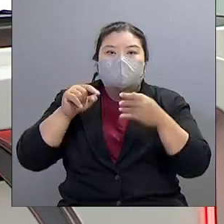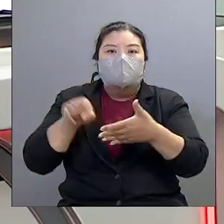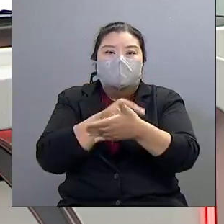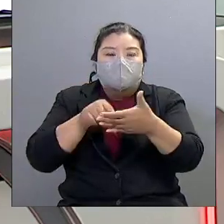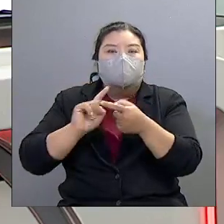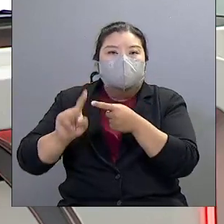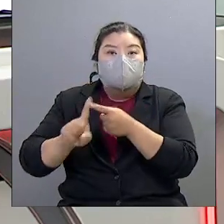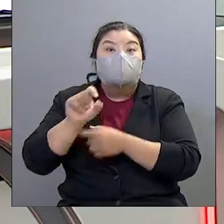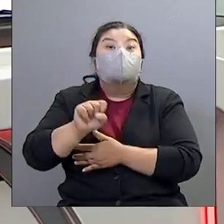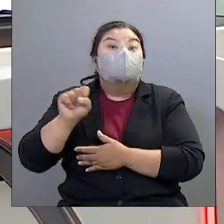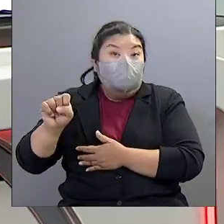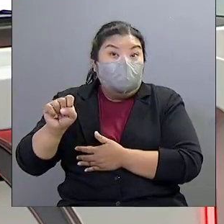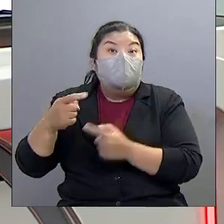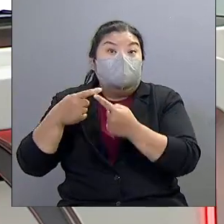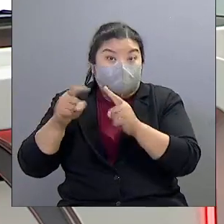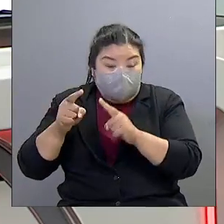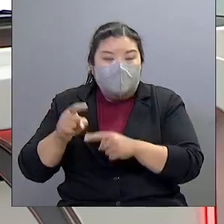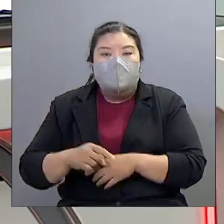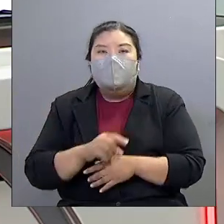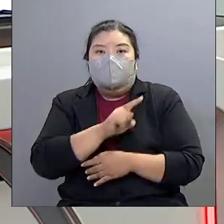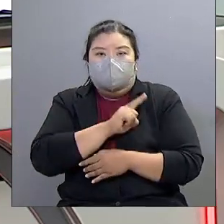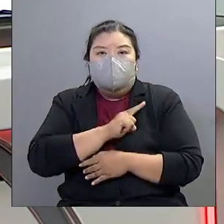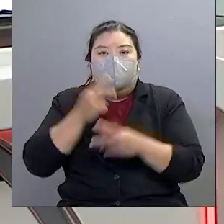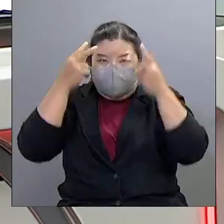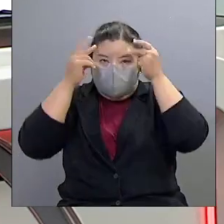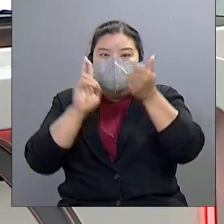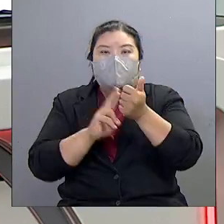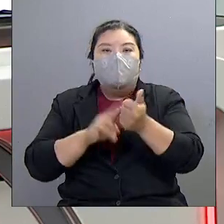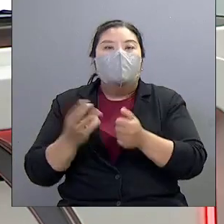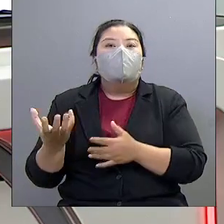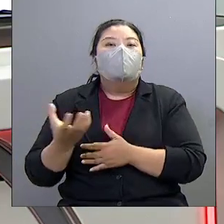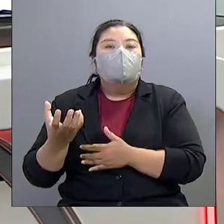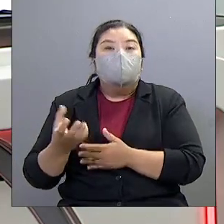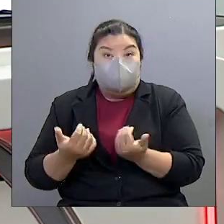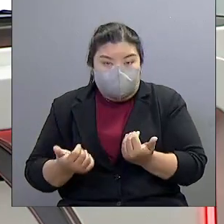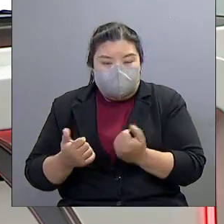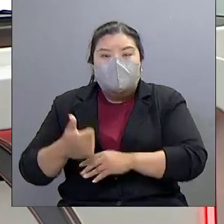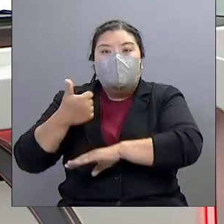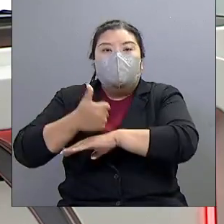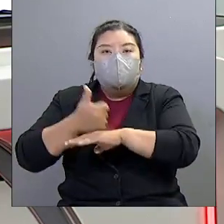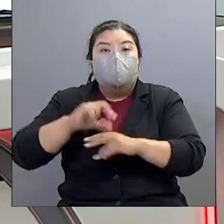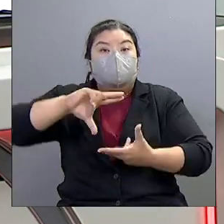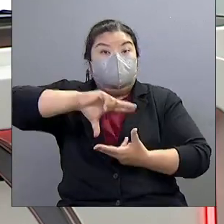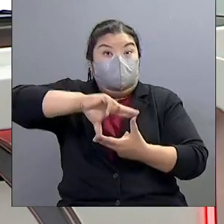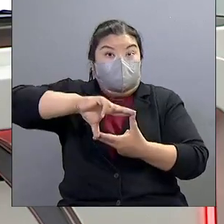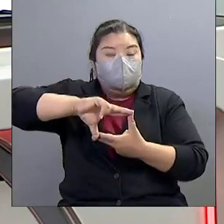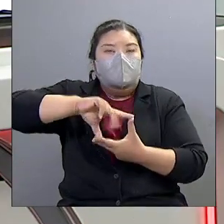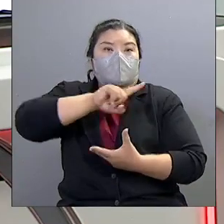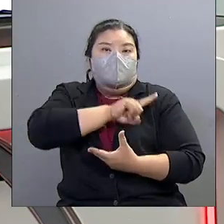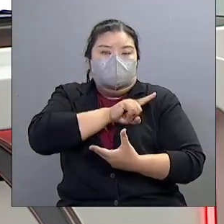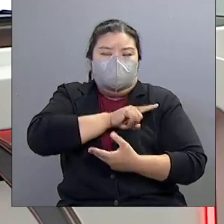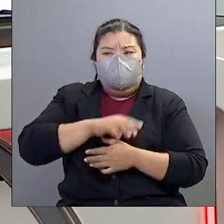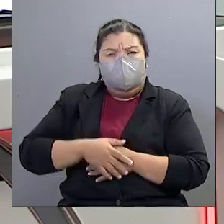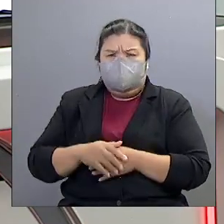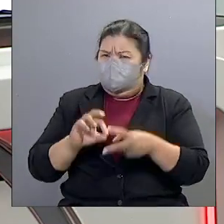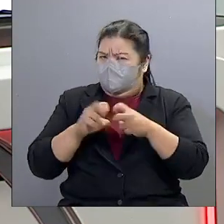ต่ว่าผู้จัดการรัฐบาลอย่างพลเอกประวิตรวงษ์สุวรรณรองนายกรัฐมนตรีตอนนี้อยู่ในหัวหน้าพรรคพลังประชารัฐด้วยนะคะก็มั่นใจบอกว่า